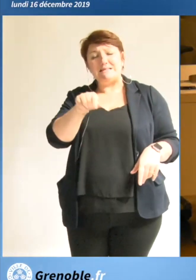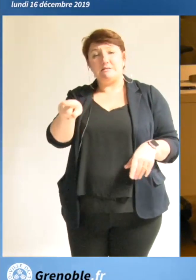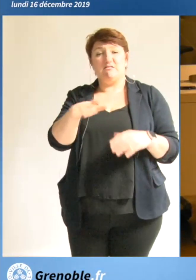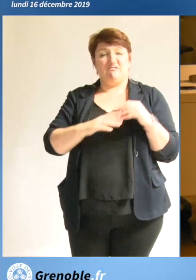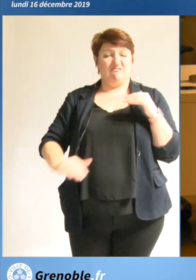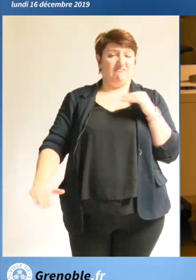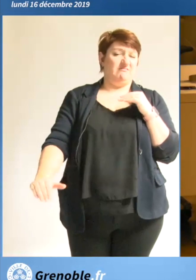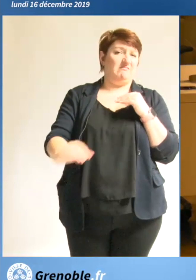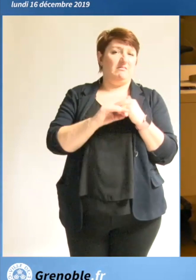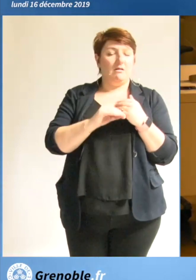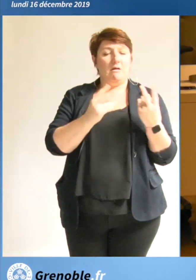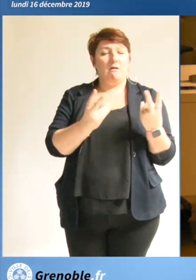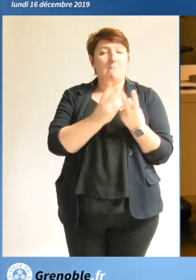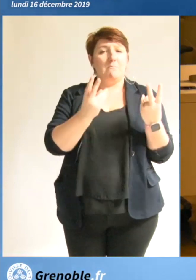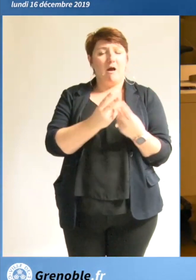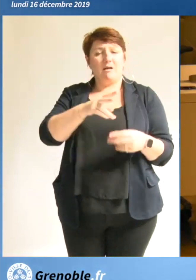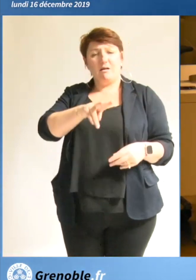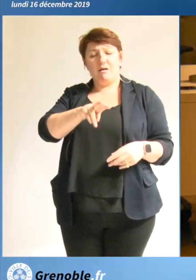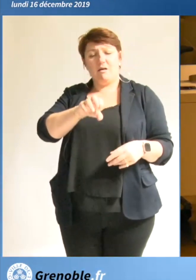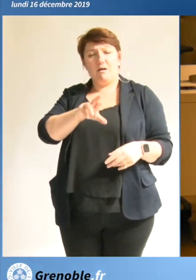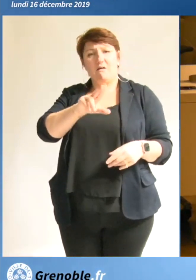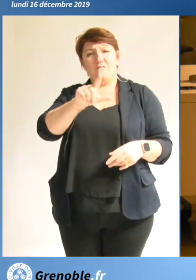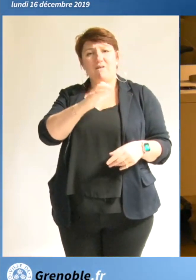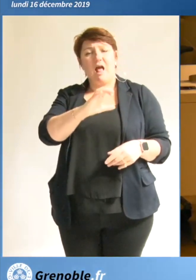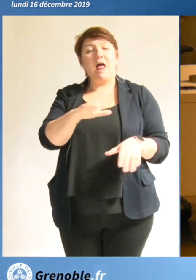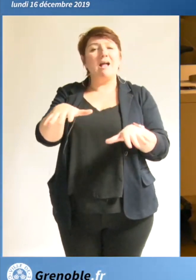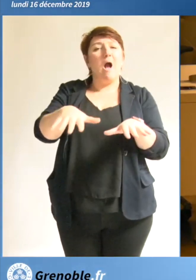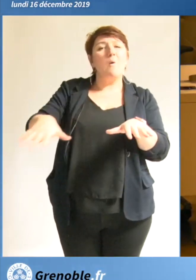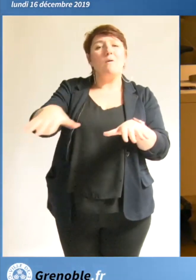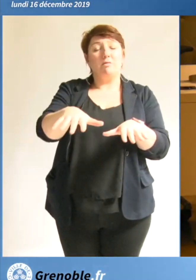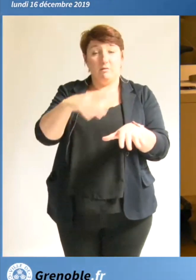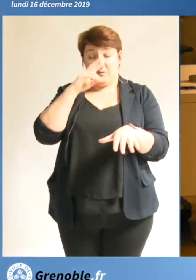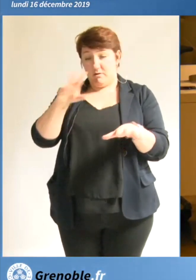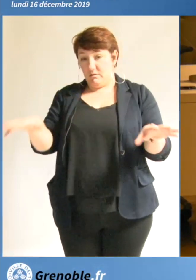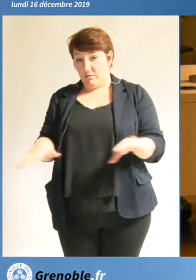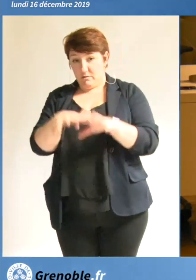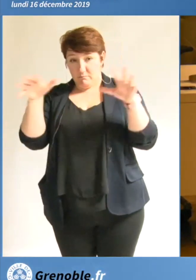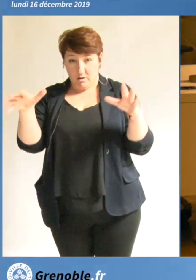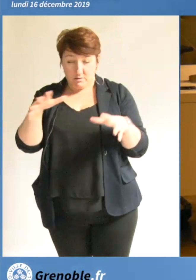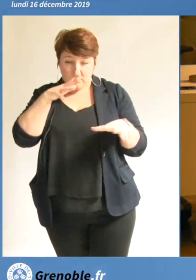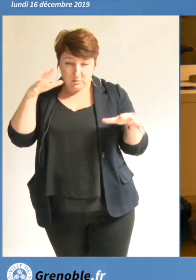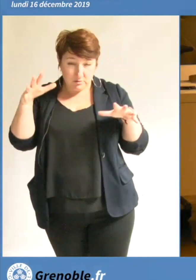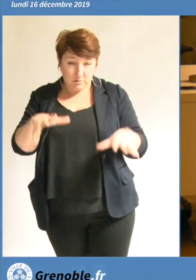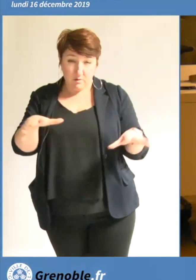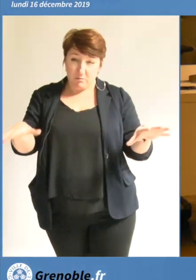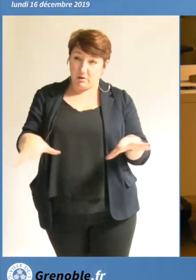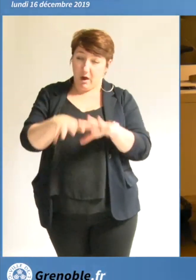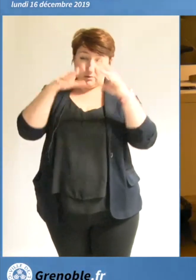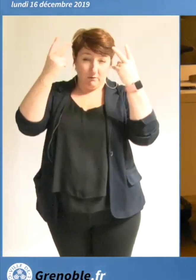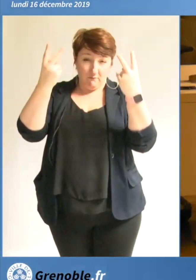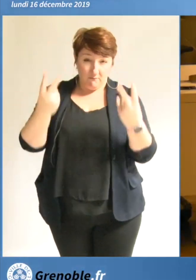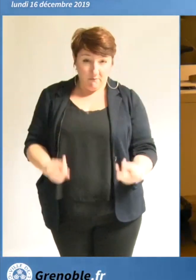le parc Jean Verlac et qui donne une image détestable au quartier qui est là